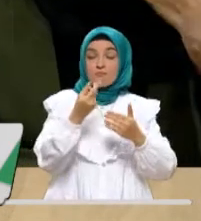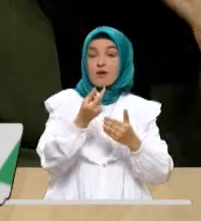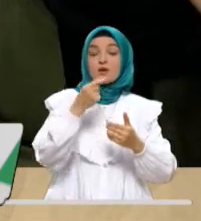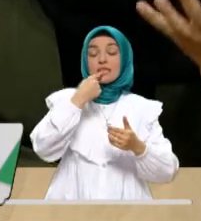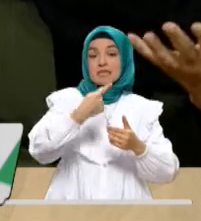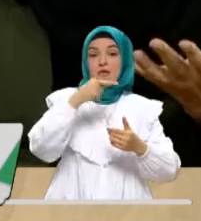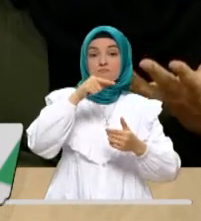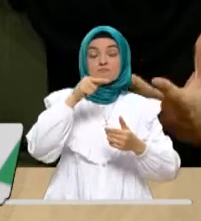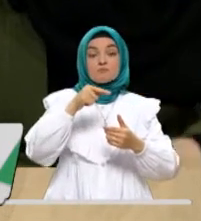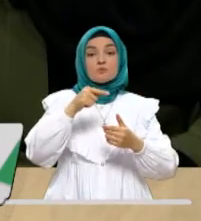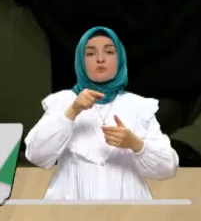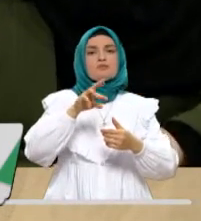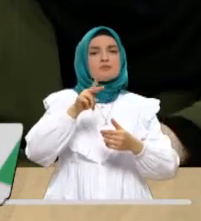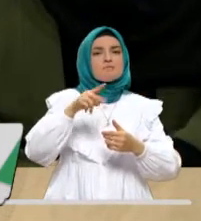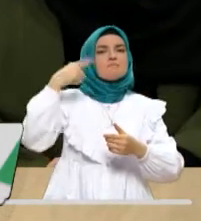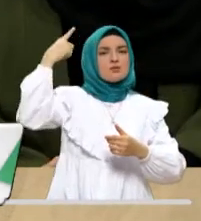ve bu beklentiler var.